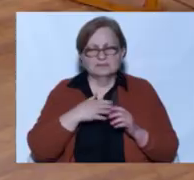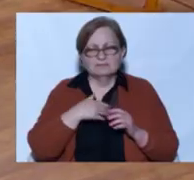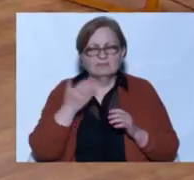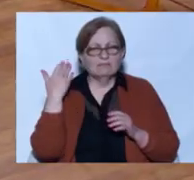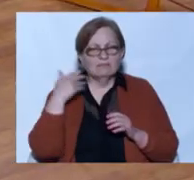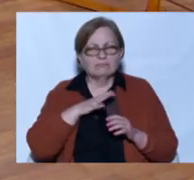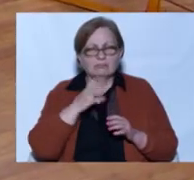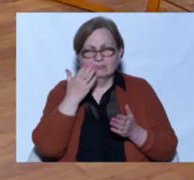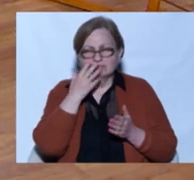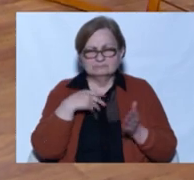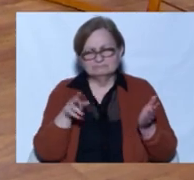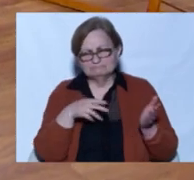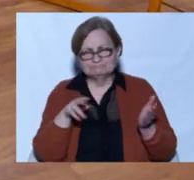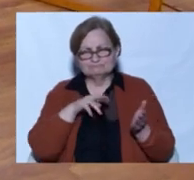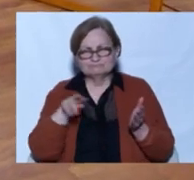გაკვეთილს და